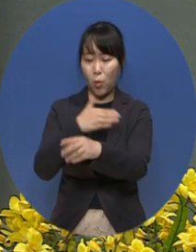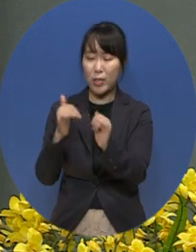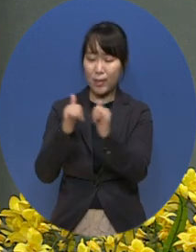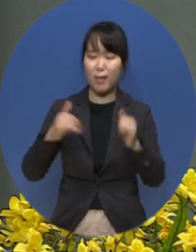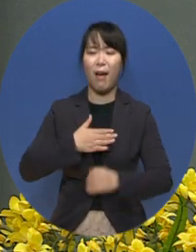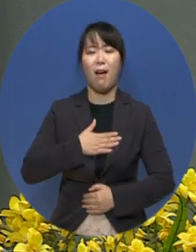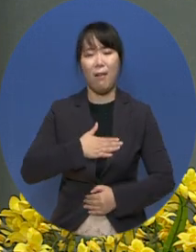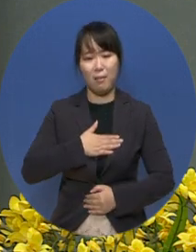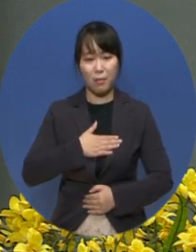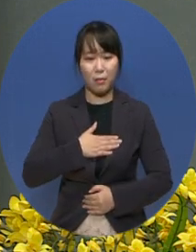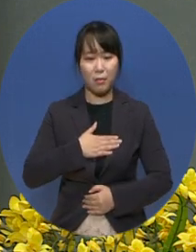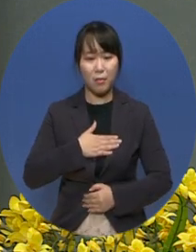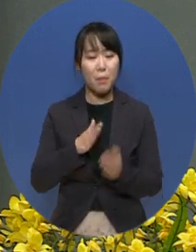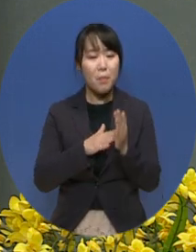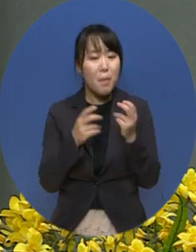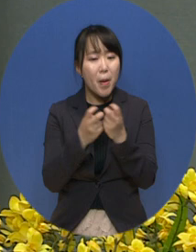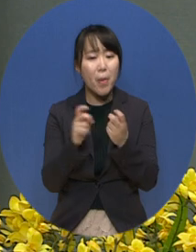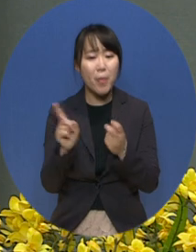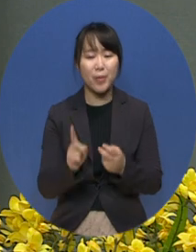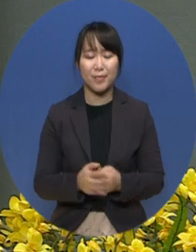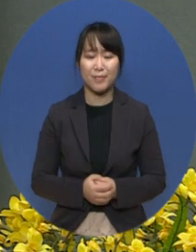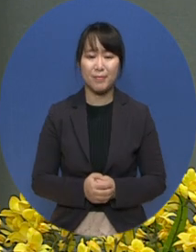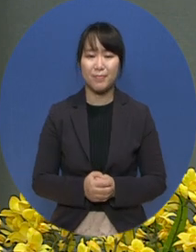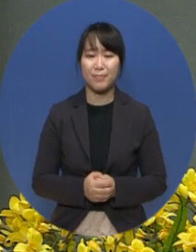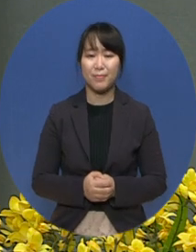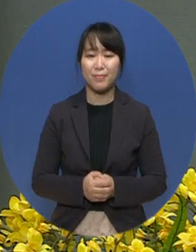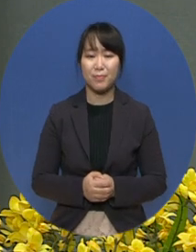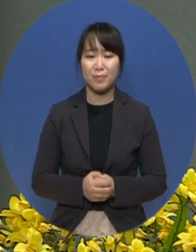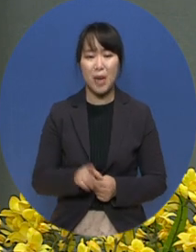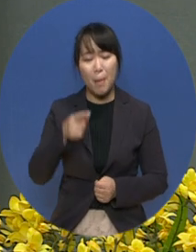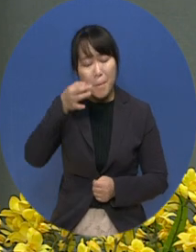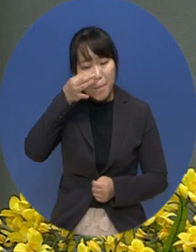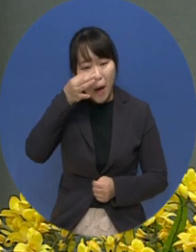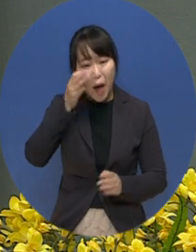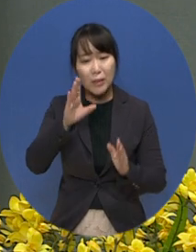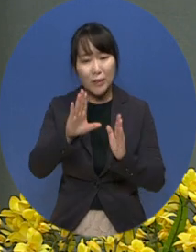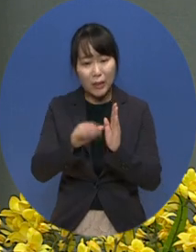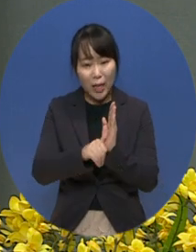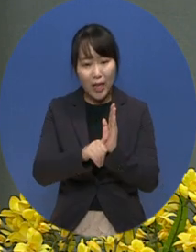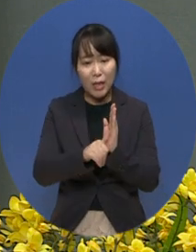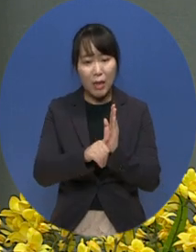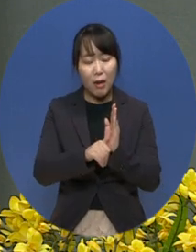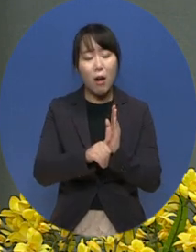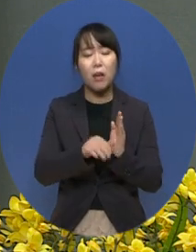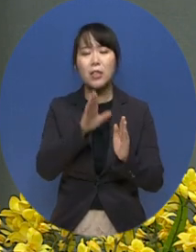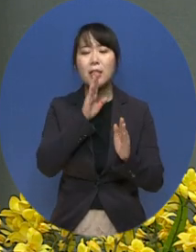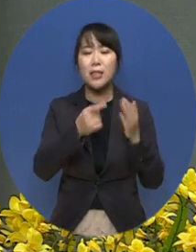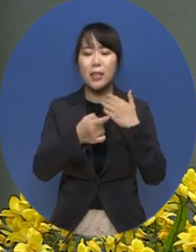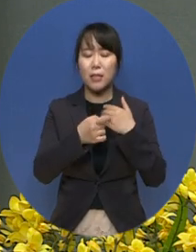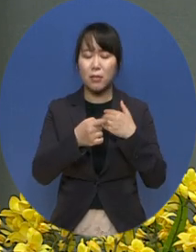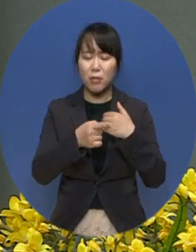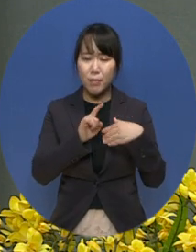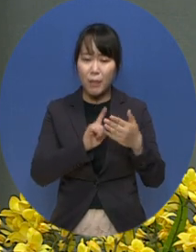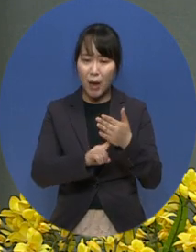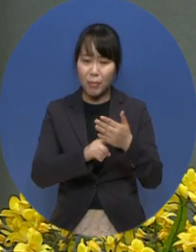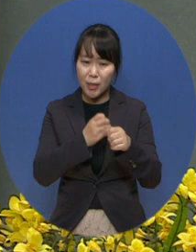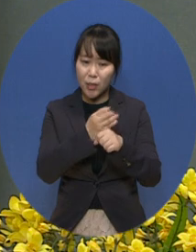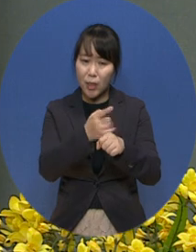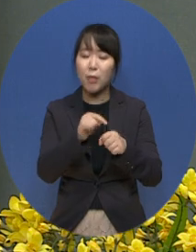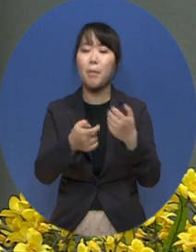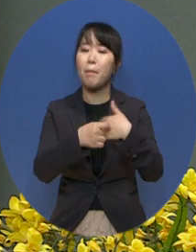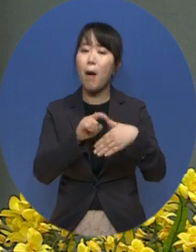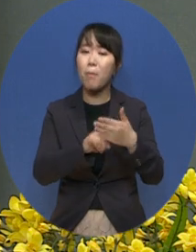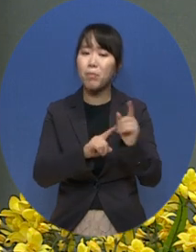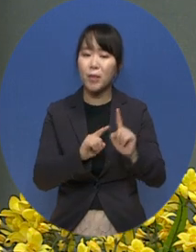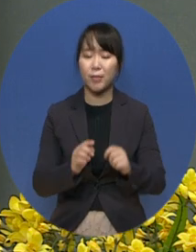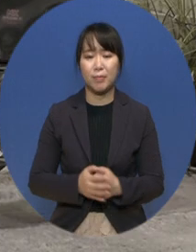예 그 비법이 있다면 어떤 거예요 예 1번 을 딱 봤을 때 나의 진정성 을 전달하는 거 마음 근데